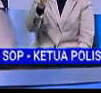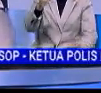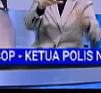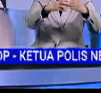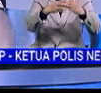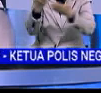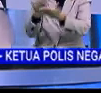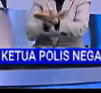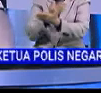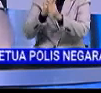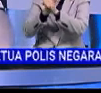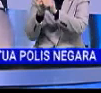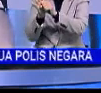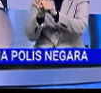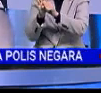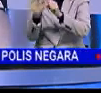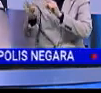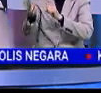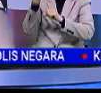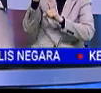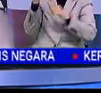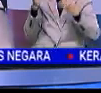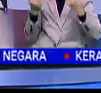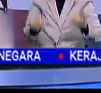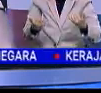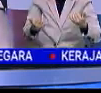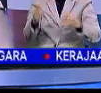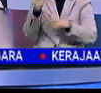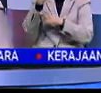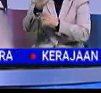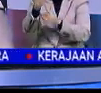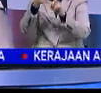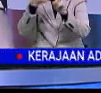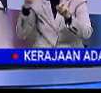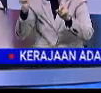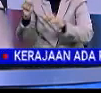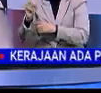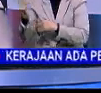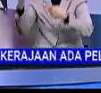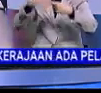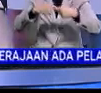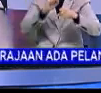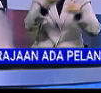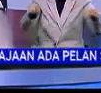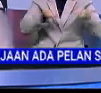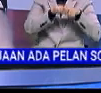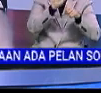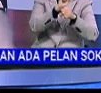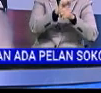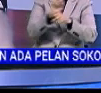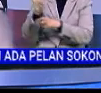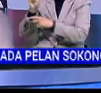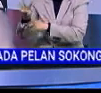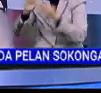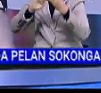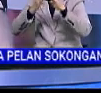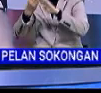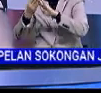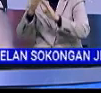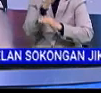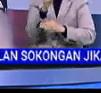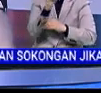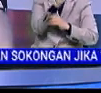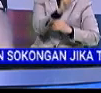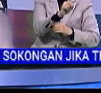Kluster baru COVID-19 dikenal pasti hari ini. Lima daripadanya berkaitan tempat kerja, empat kluster komuniti dan